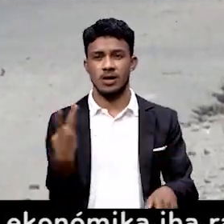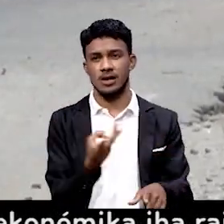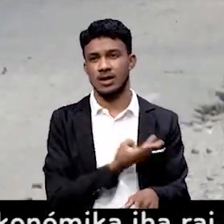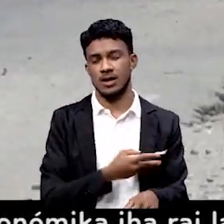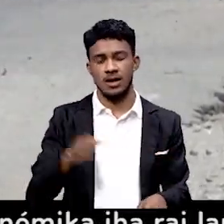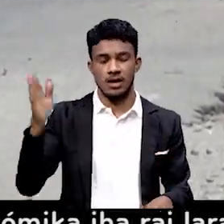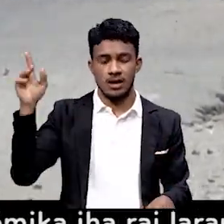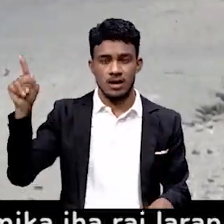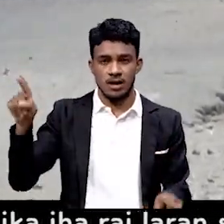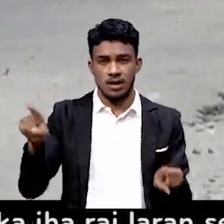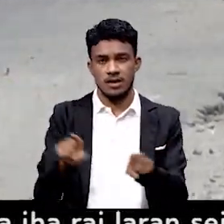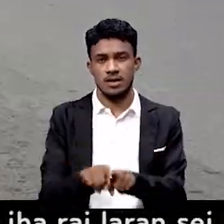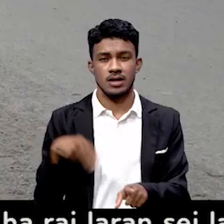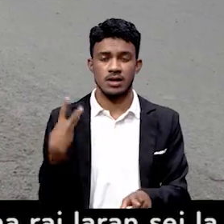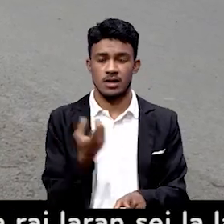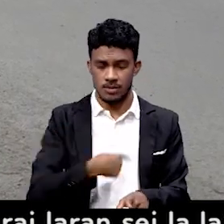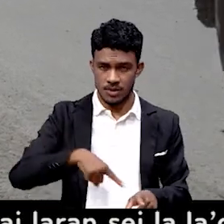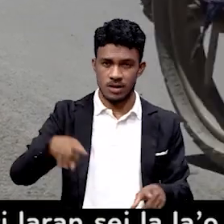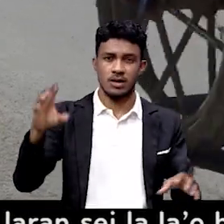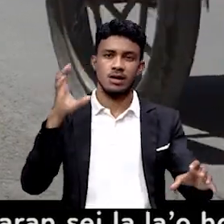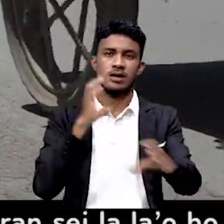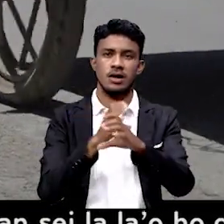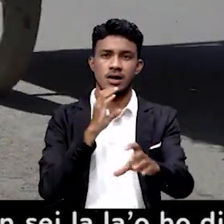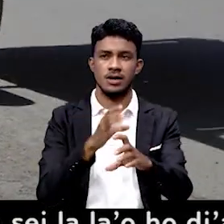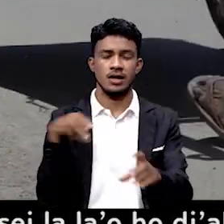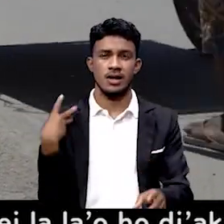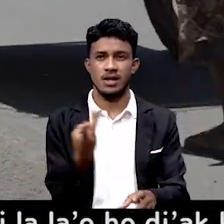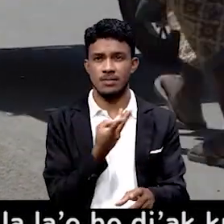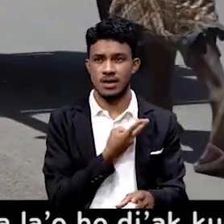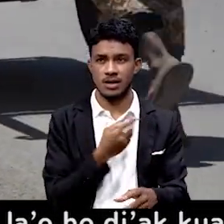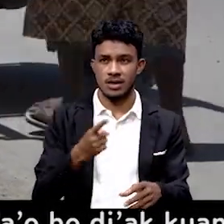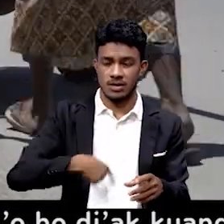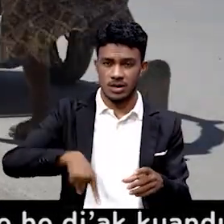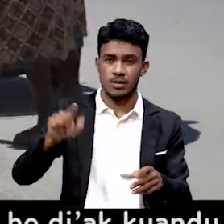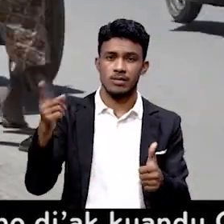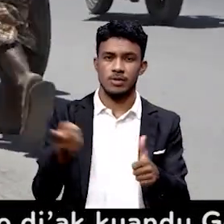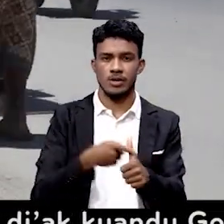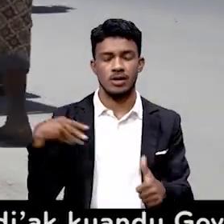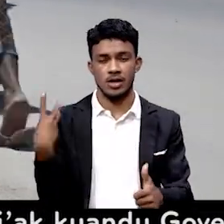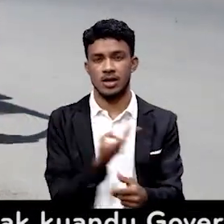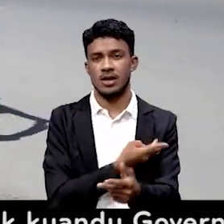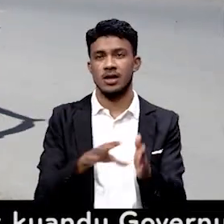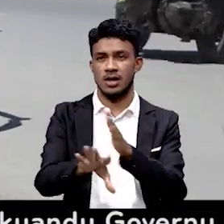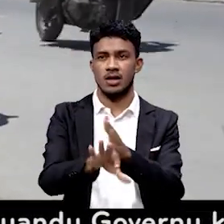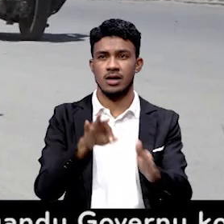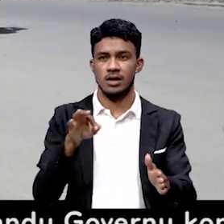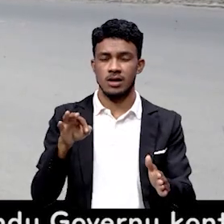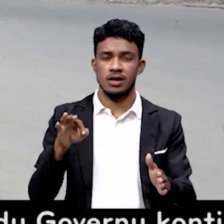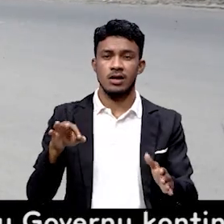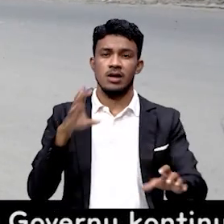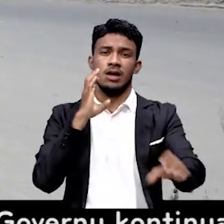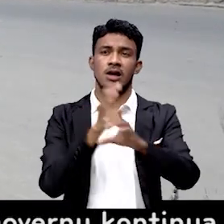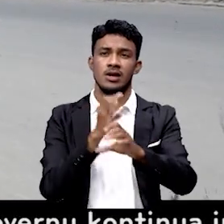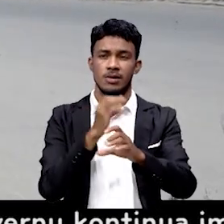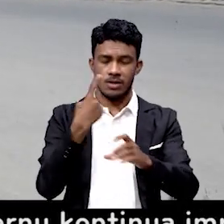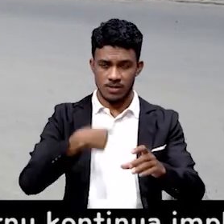ba kareta ita ita mak sayu luk ne ita heta a kareta mak sayu